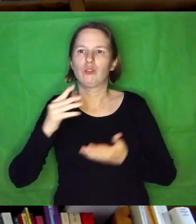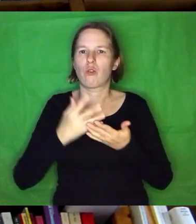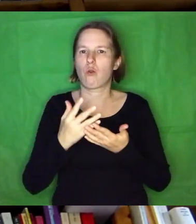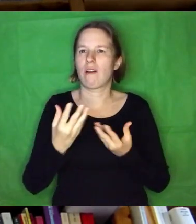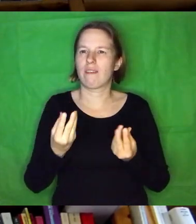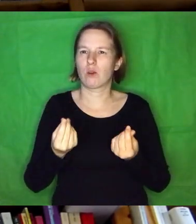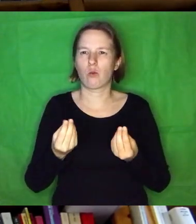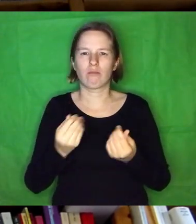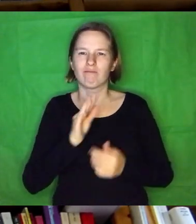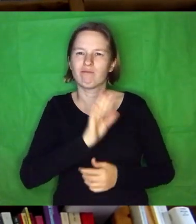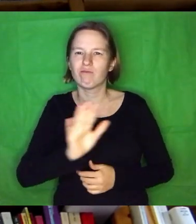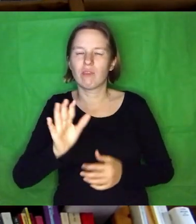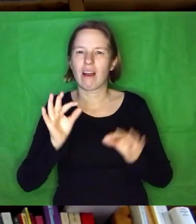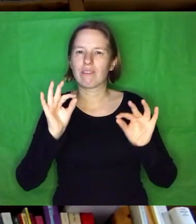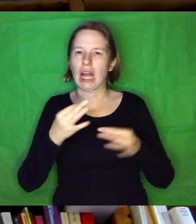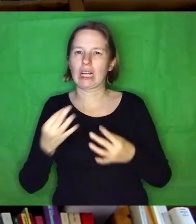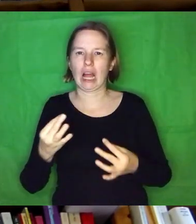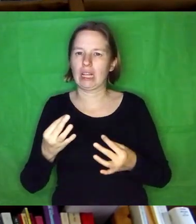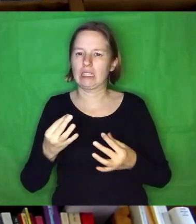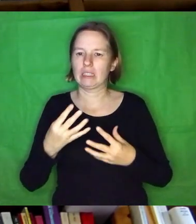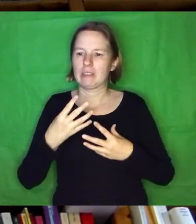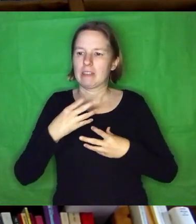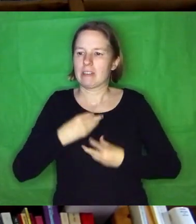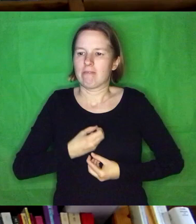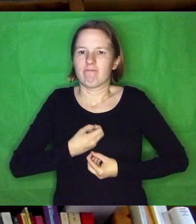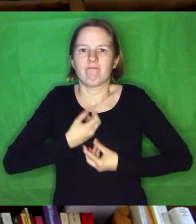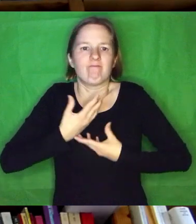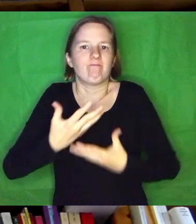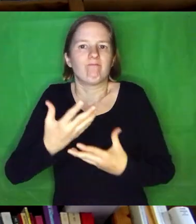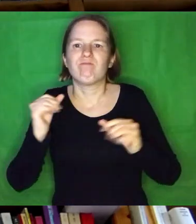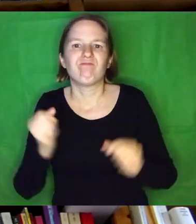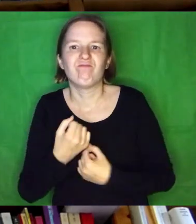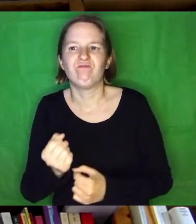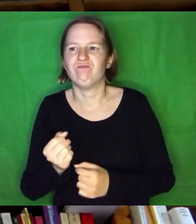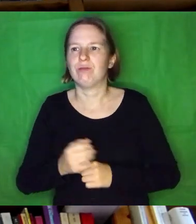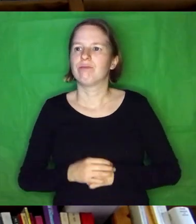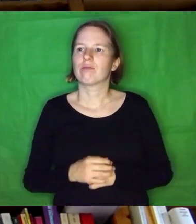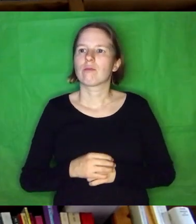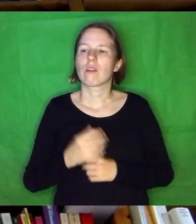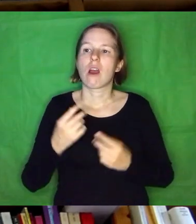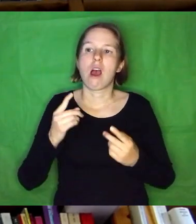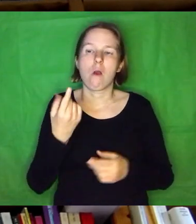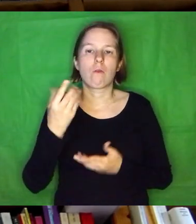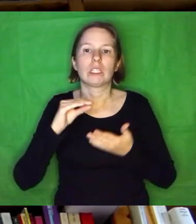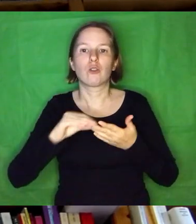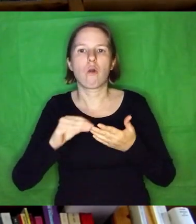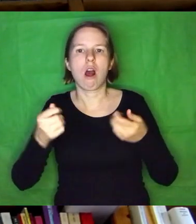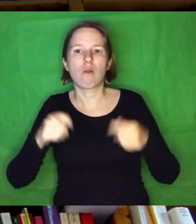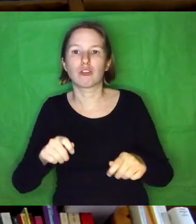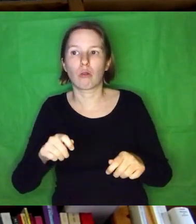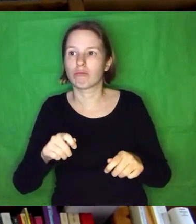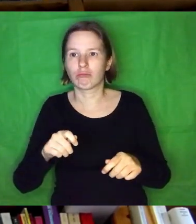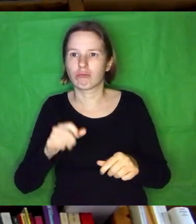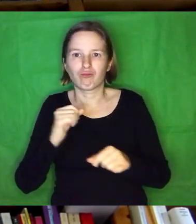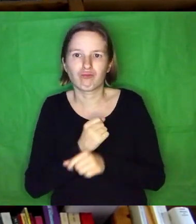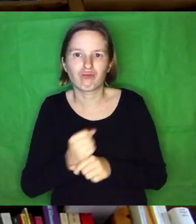in der Schule, dass sie ihre Fähigkeiten nicht entfalten können und keinen Schulabschluss erreichen.